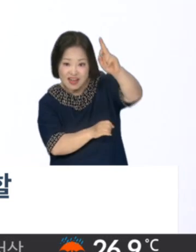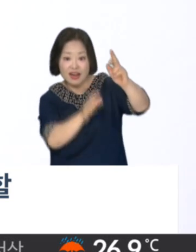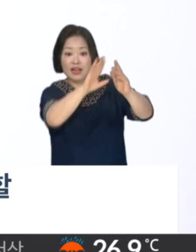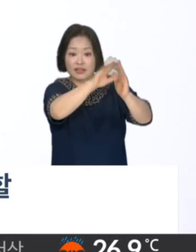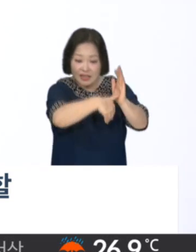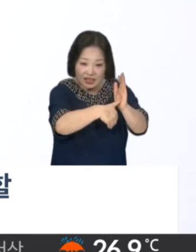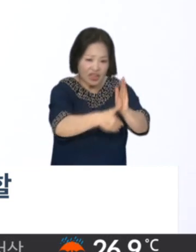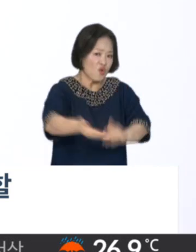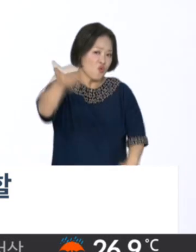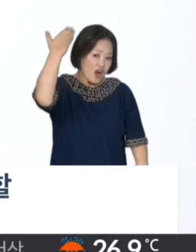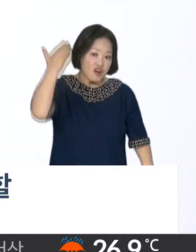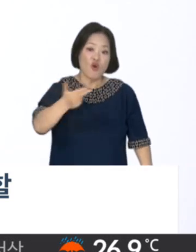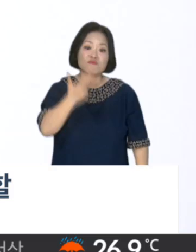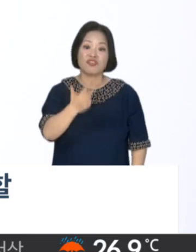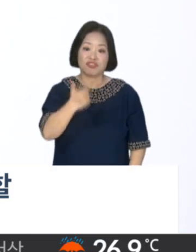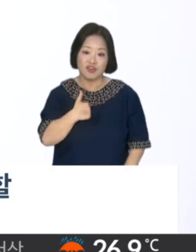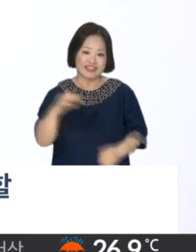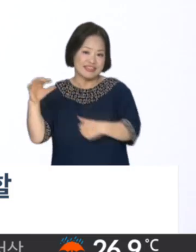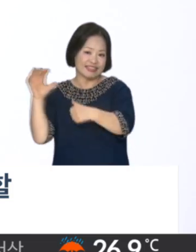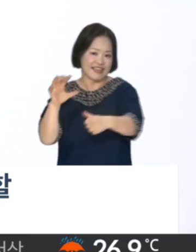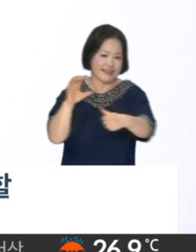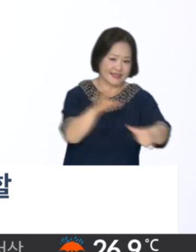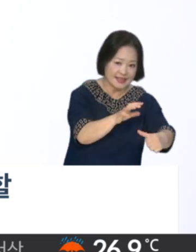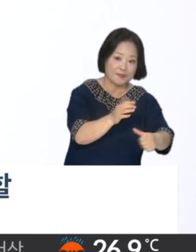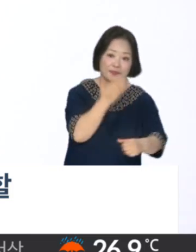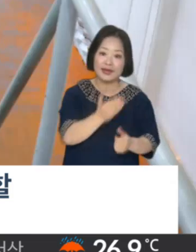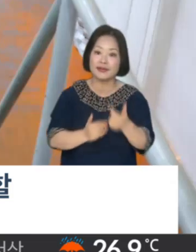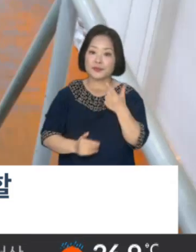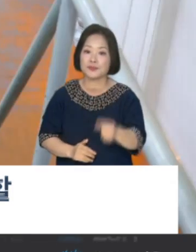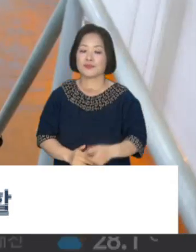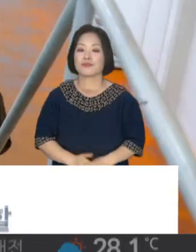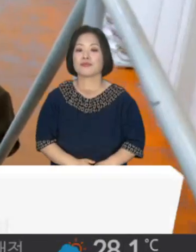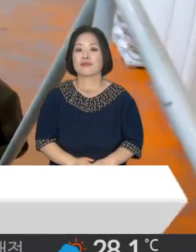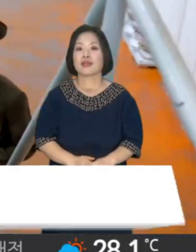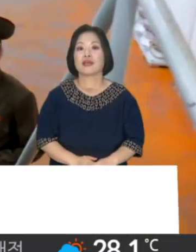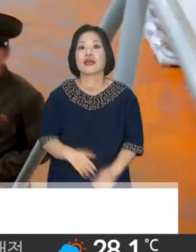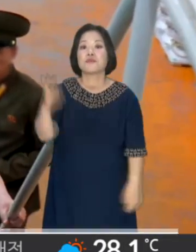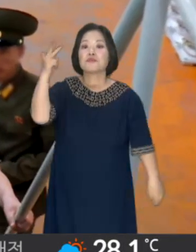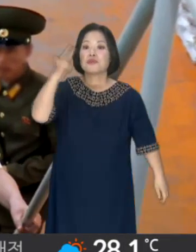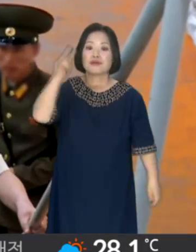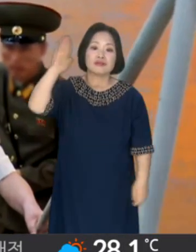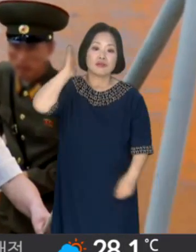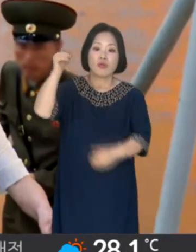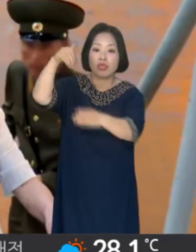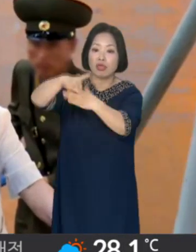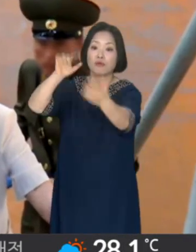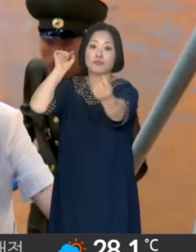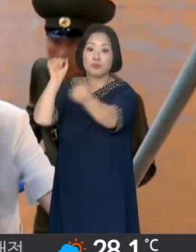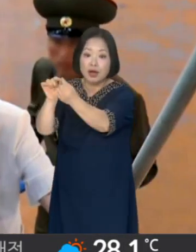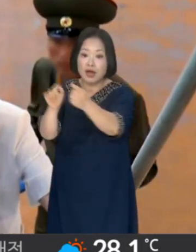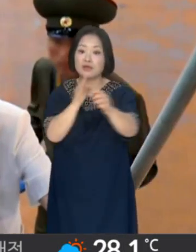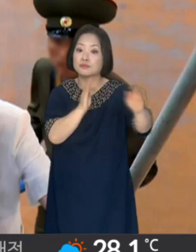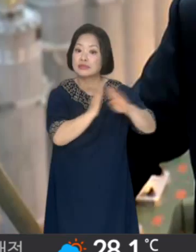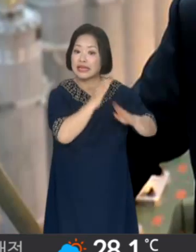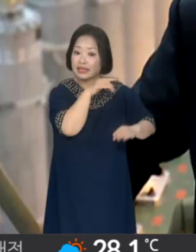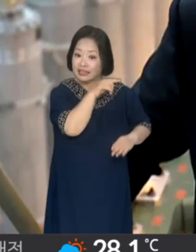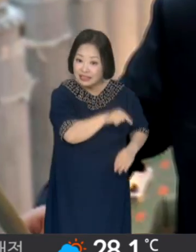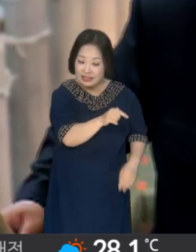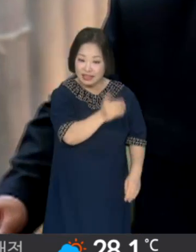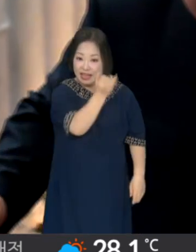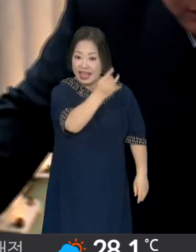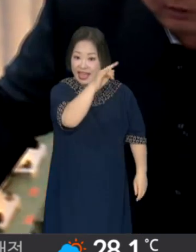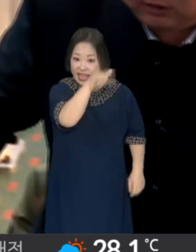없는 에 억제와 제재에 직면하게 될 것입니다 미국 대선을 앞두고 북한이 핵위기를